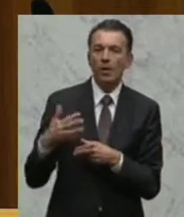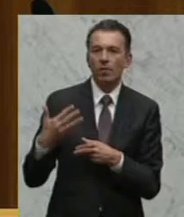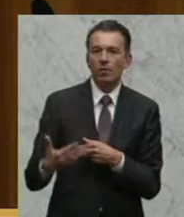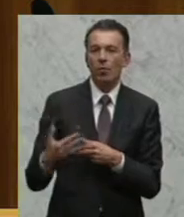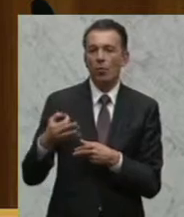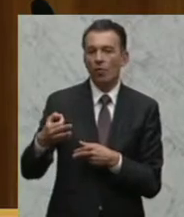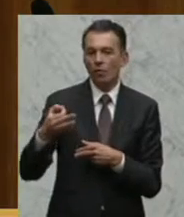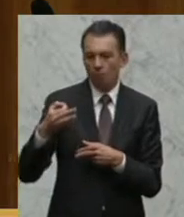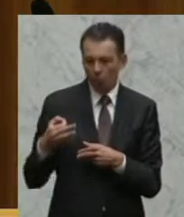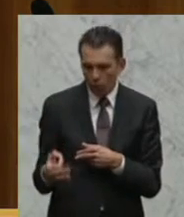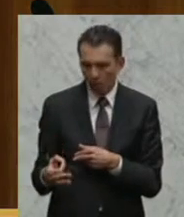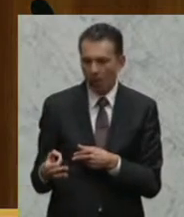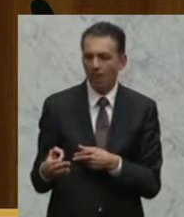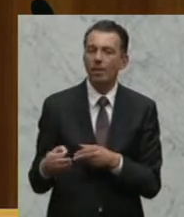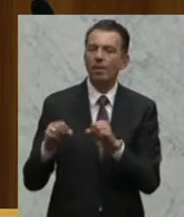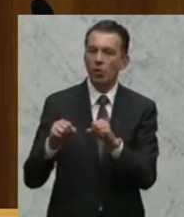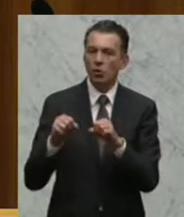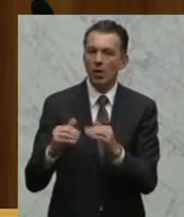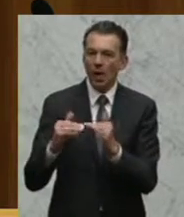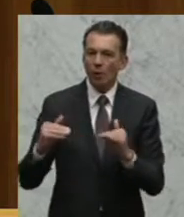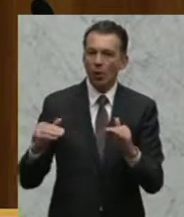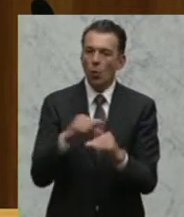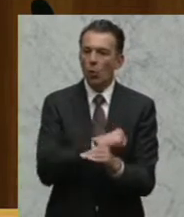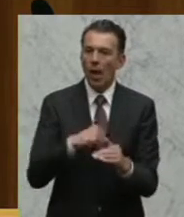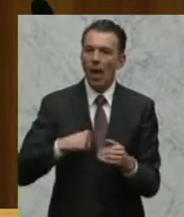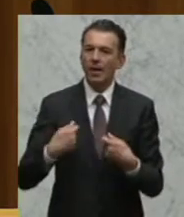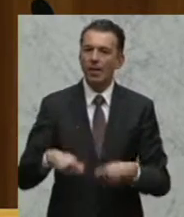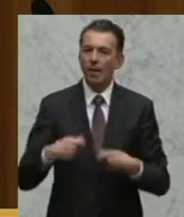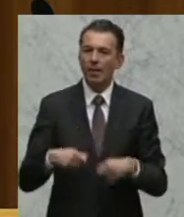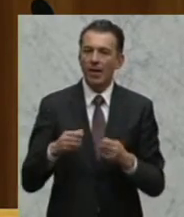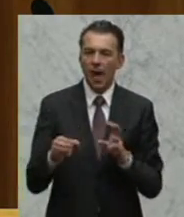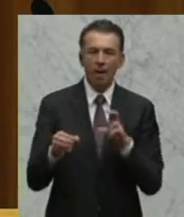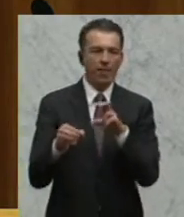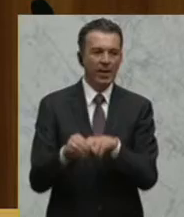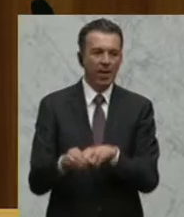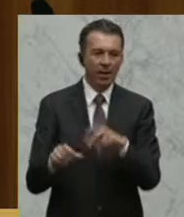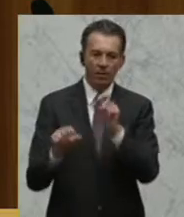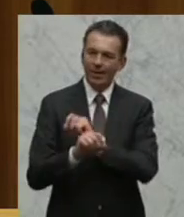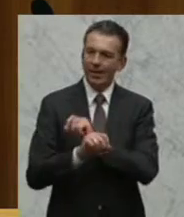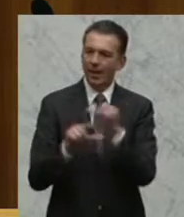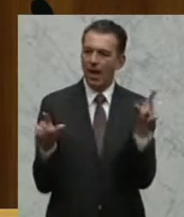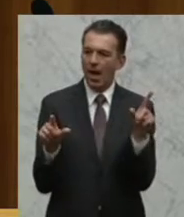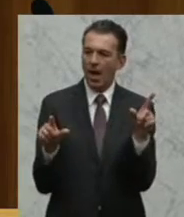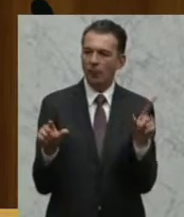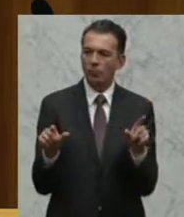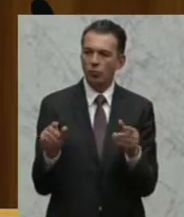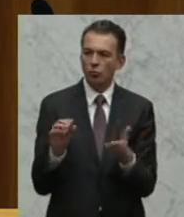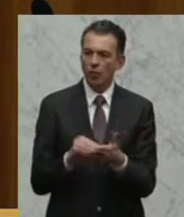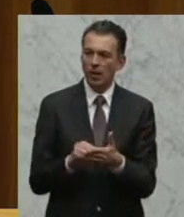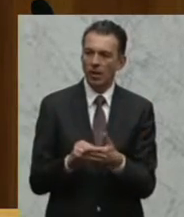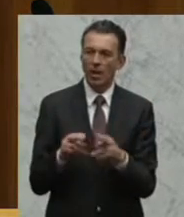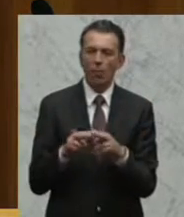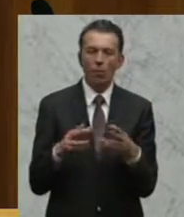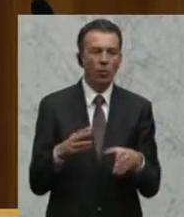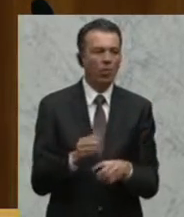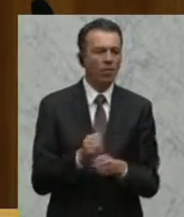von 100 des Stamm-, Grund- und Eigenkapitals beteiligt ist. Da steht es klipp und klar, eindeutig,